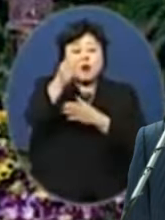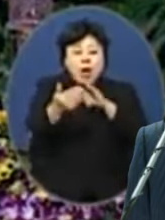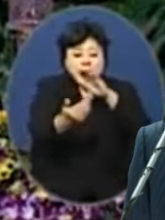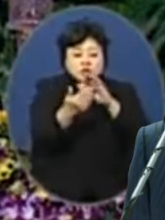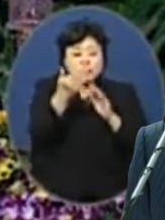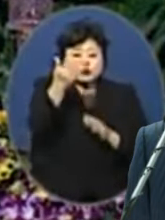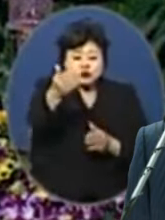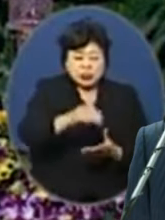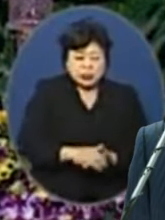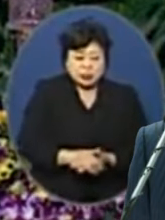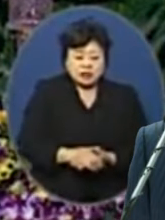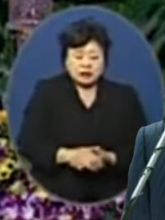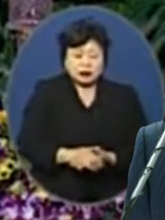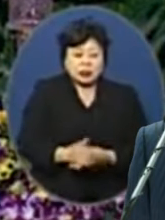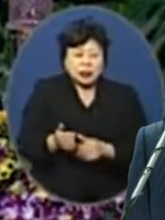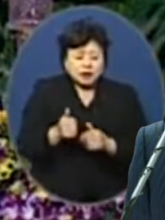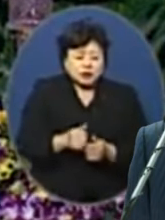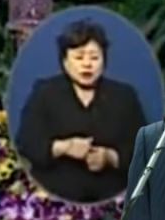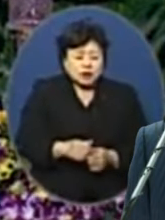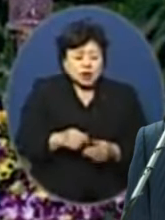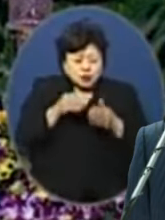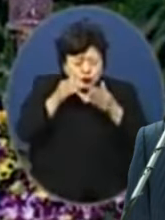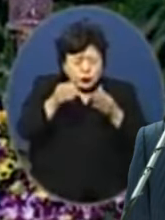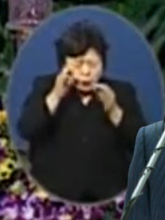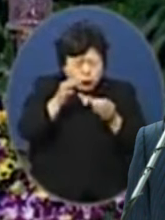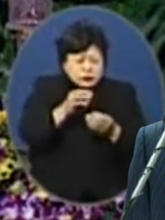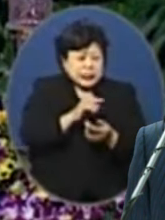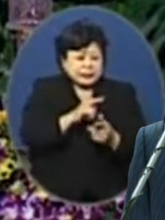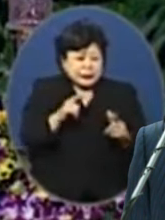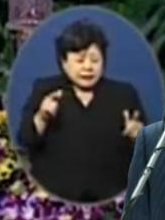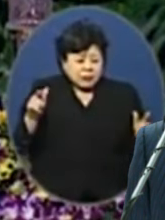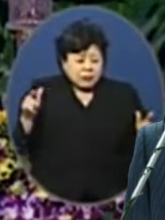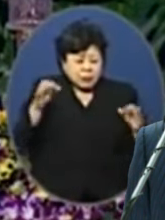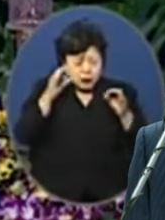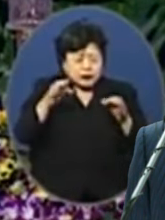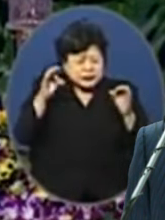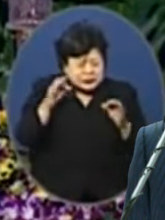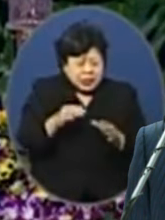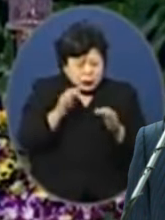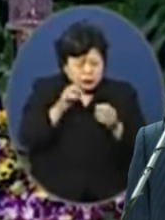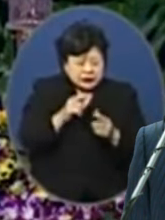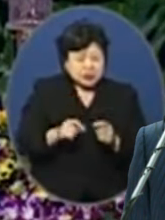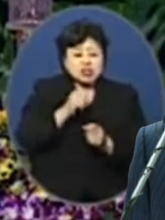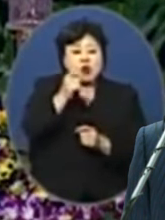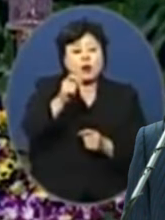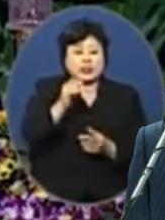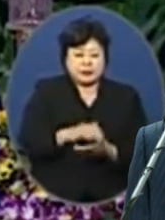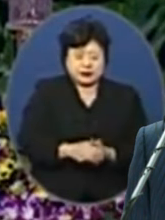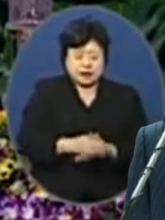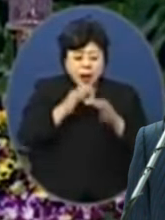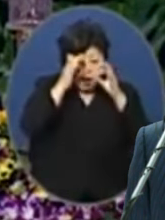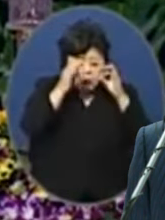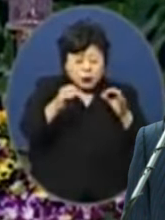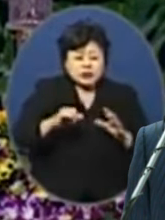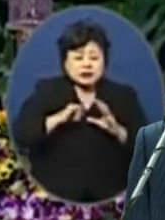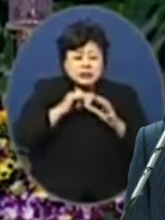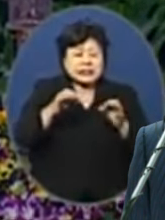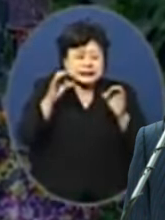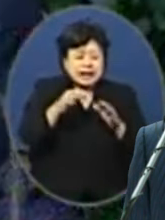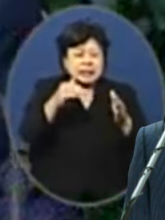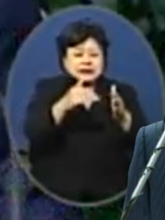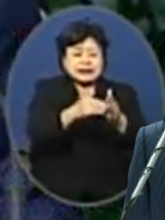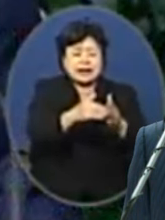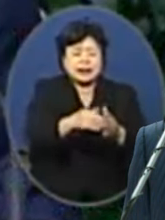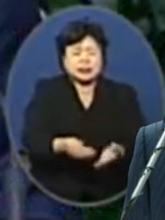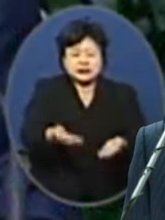한다 우리가 주목하는 것은 보이는 것이 아니요 보이지 것이니 보이는 것은 잠깐이요 보이지 않는 것은 영원이라 보이는 세상 것은 잠시